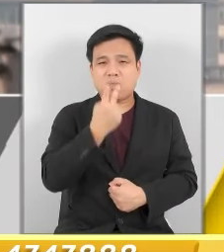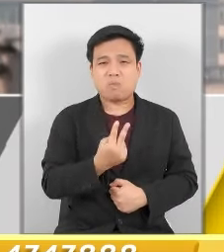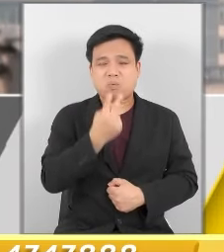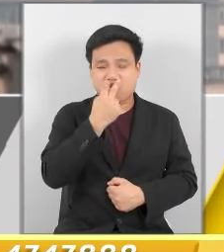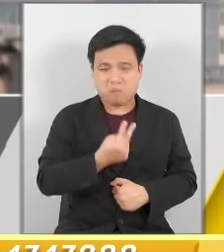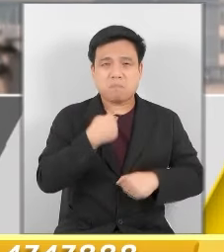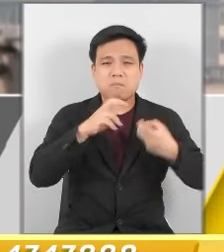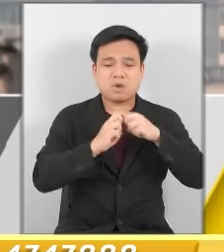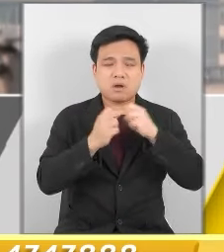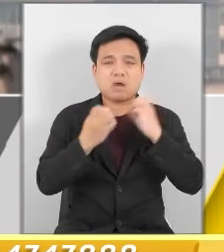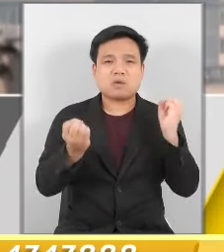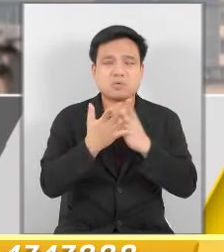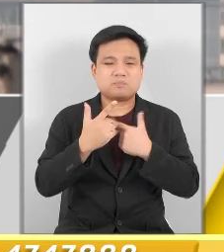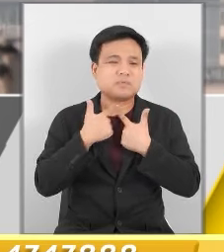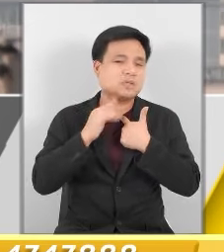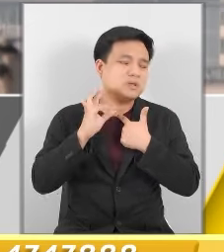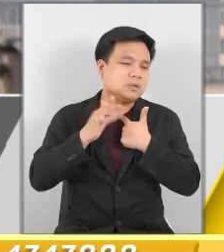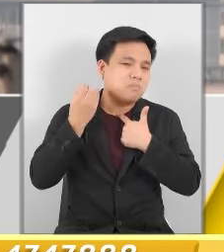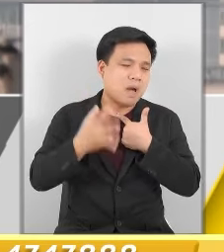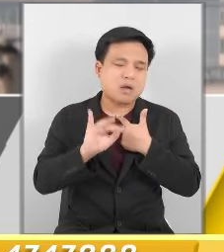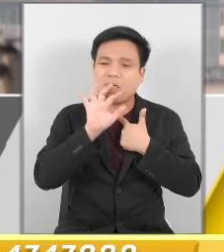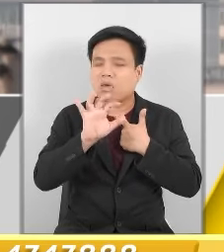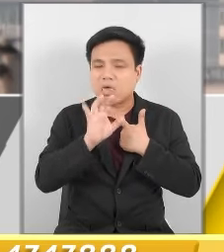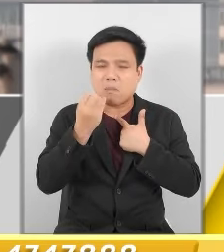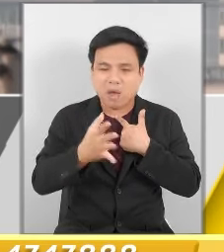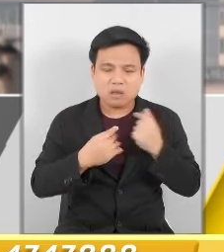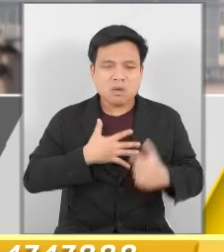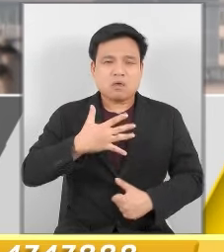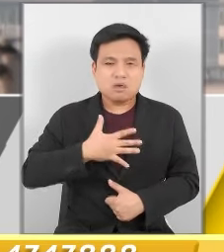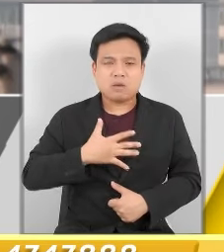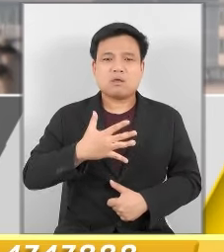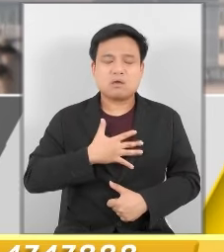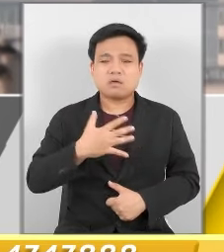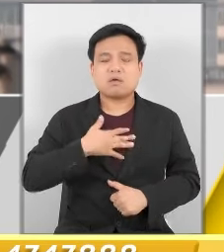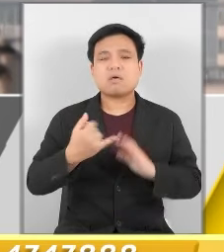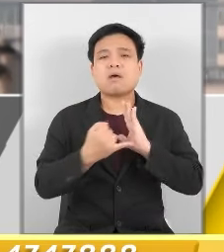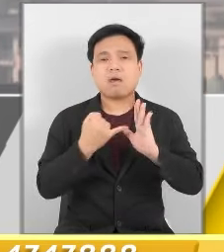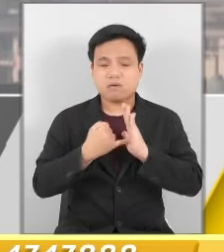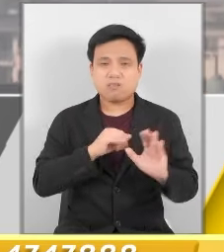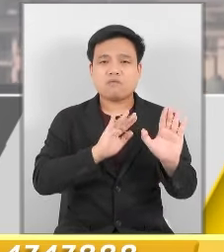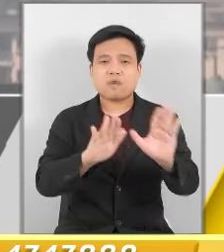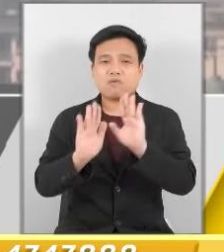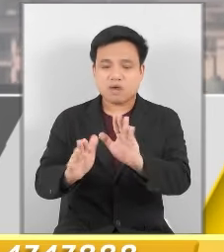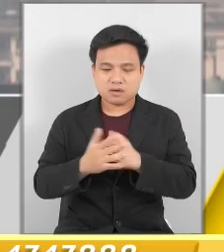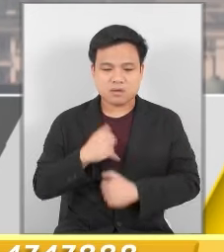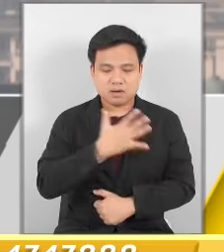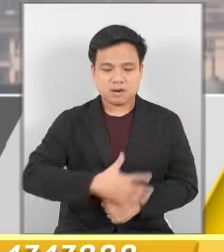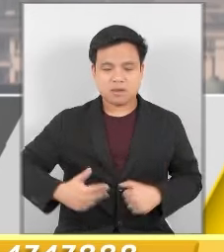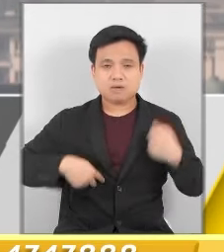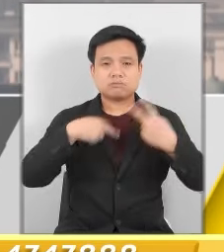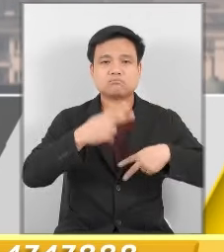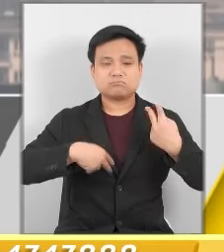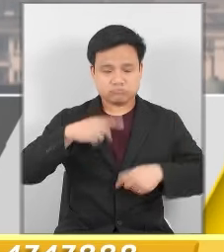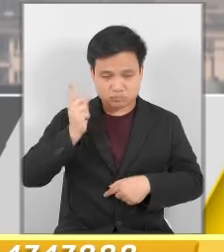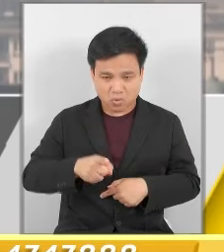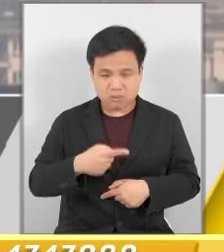มามีปัญหาอีกเสมหะจะเยอะไอจะเยอะจะเหนื่อยจะหอบอย่างเงี้ยค่ะดูแลตัวเองกันเลี่ยงเลี่อย่างที่บอกไปเลดี